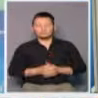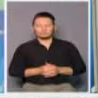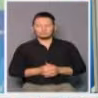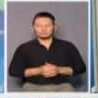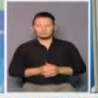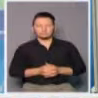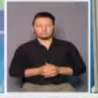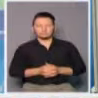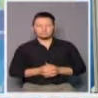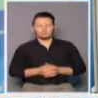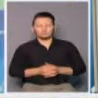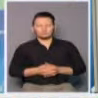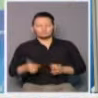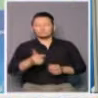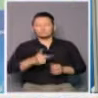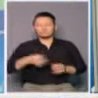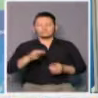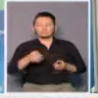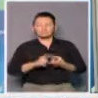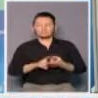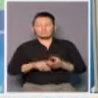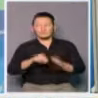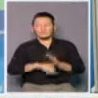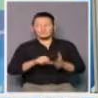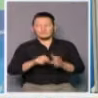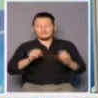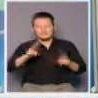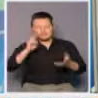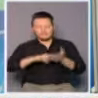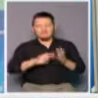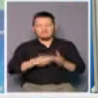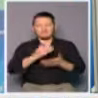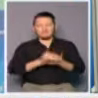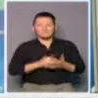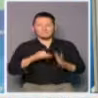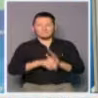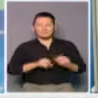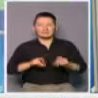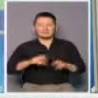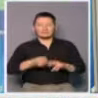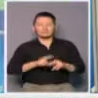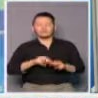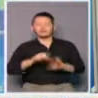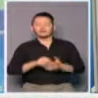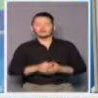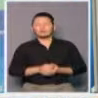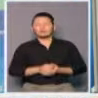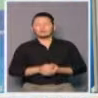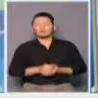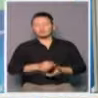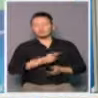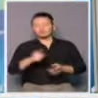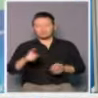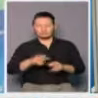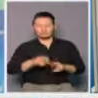области данные семинары, которые прошли в течение недели с участием Академии государственного управления, они дают